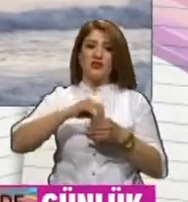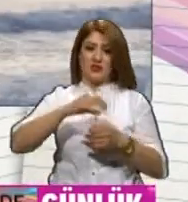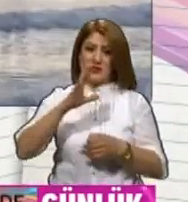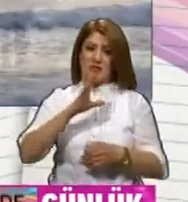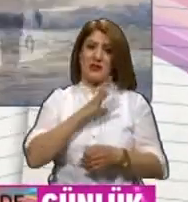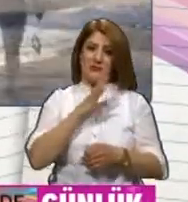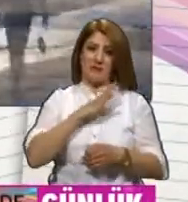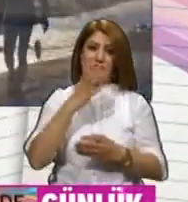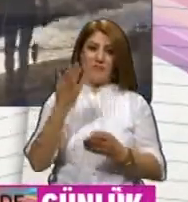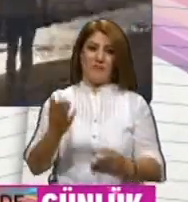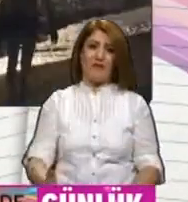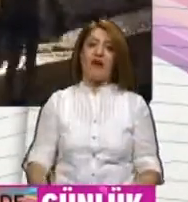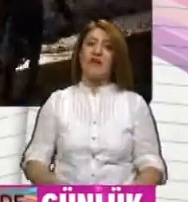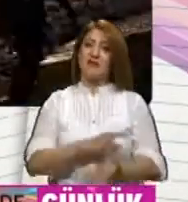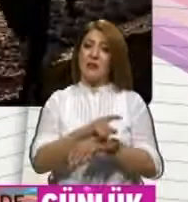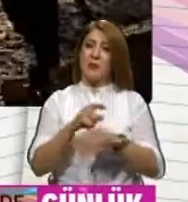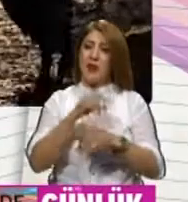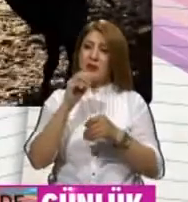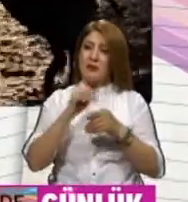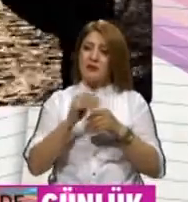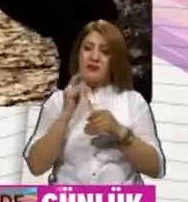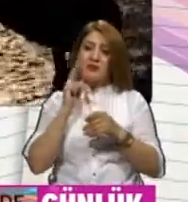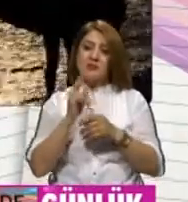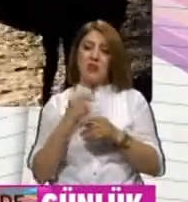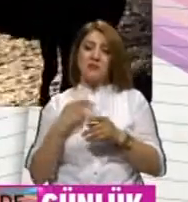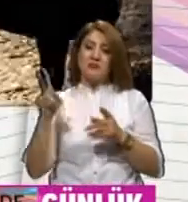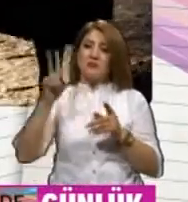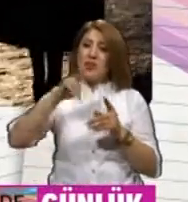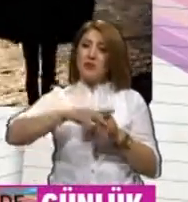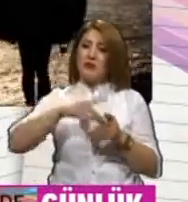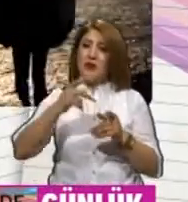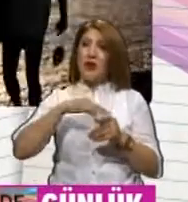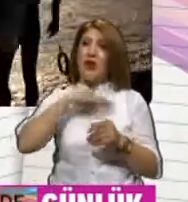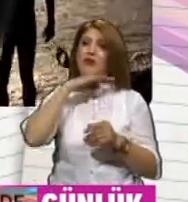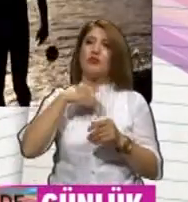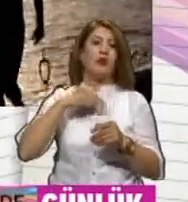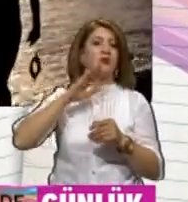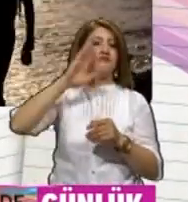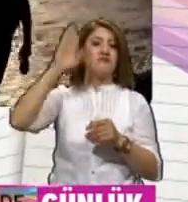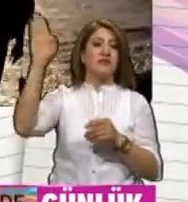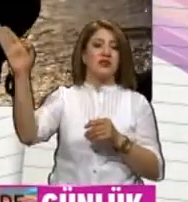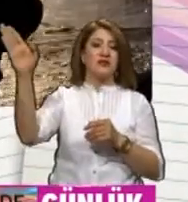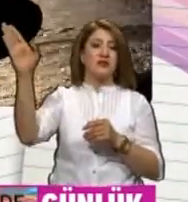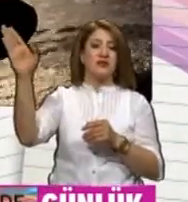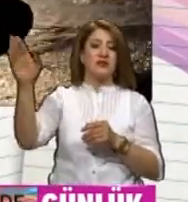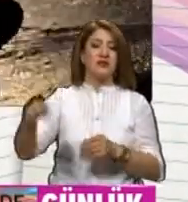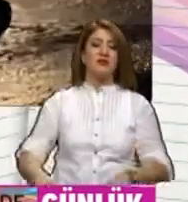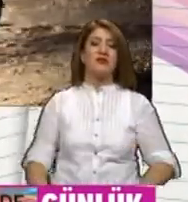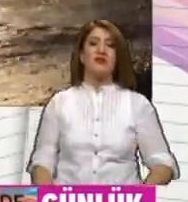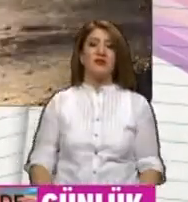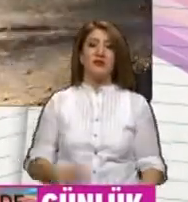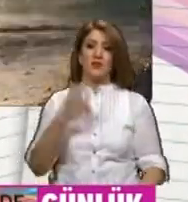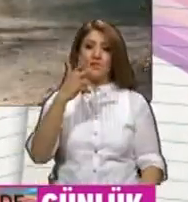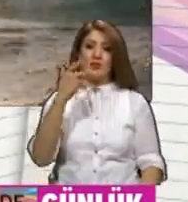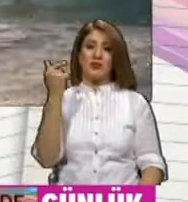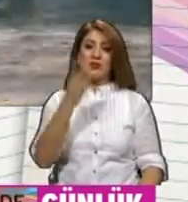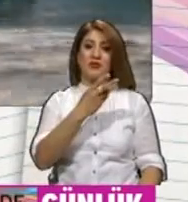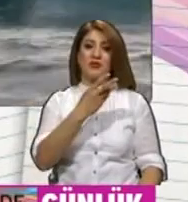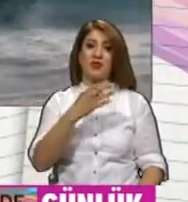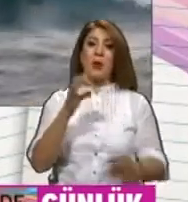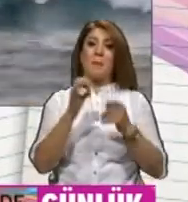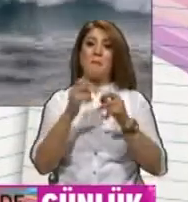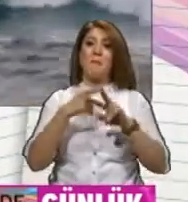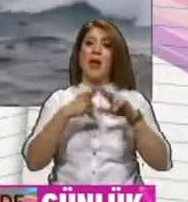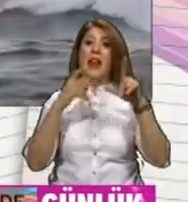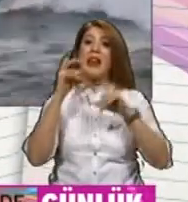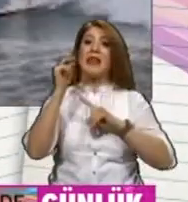zamanla hani işin içine girmeye başlayınca işte bir yurt dışı seyahatimiz oldu. 3 kişi Bali'ye gittik.